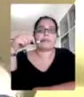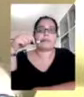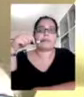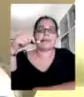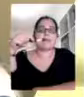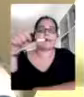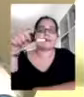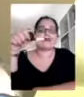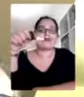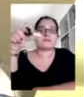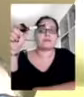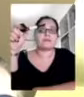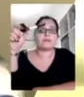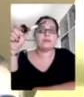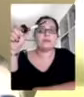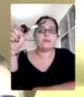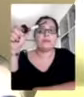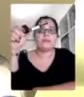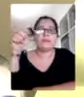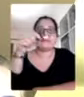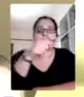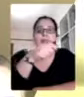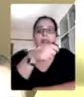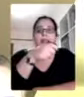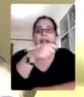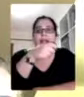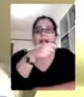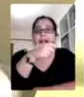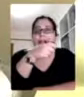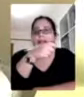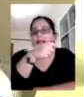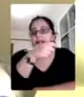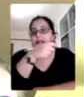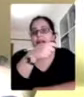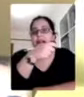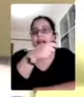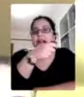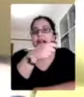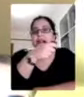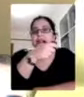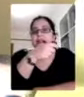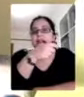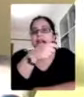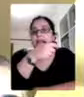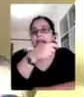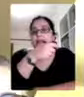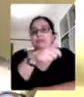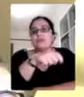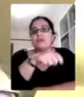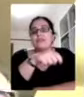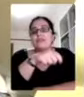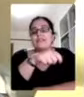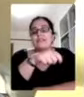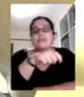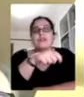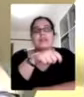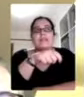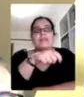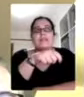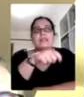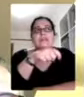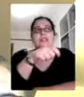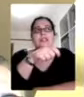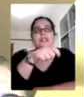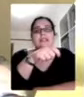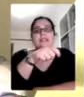kendi kendine fark etmek, kendi kendine yapmak daha iyi netice veriyor. Evet. Yani bu kuru versiyonu